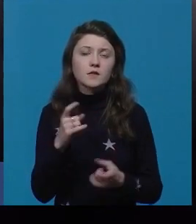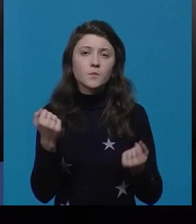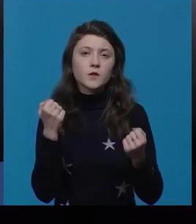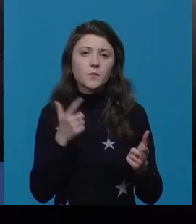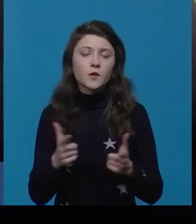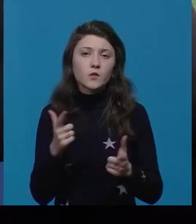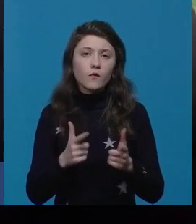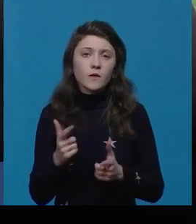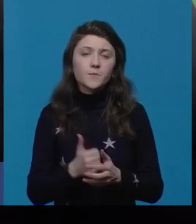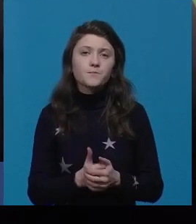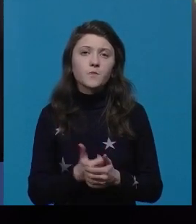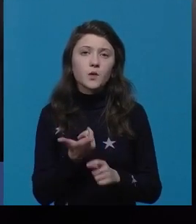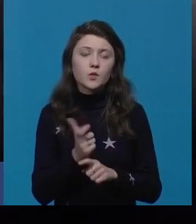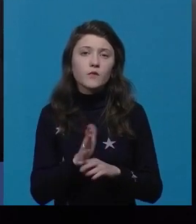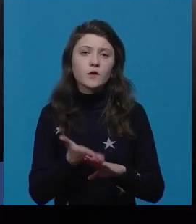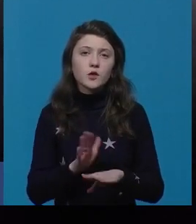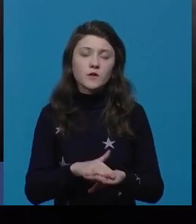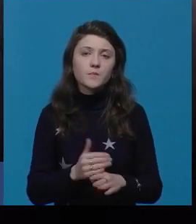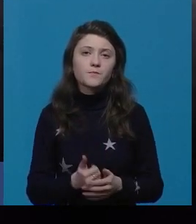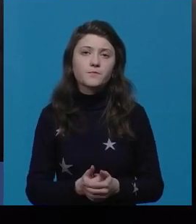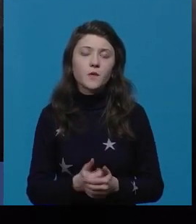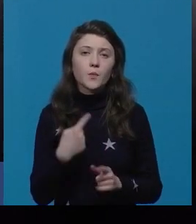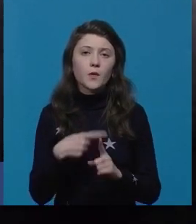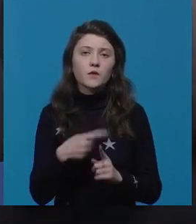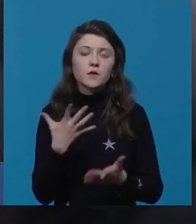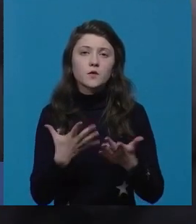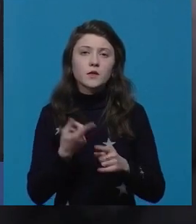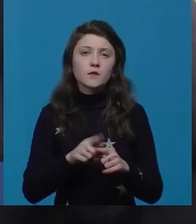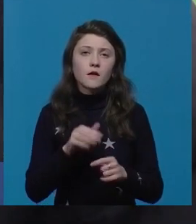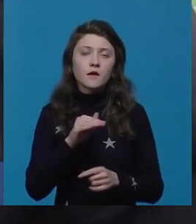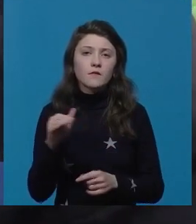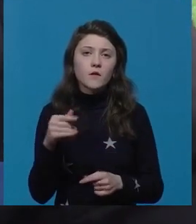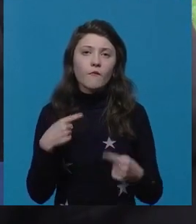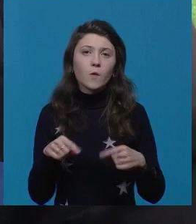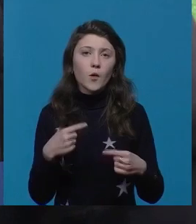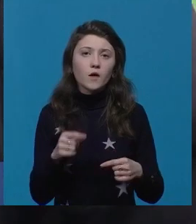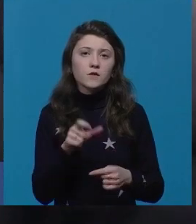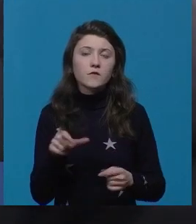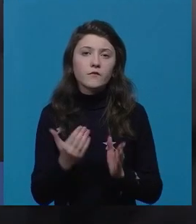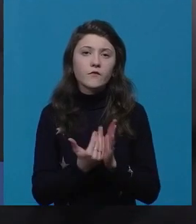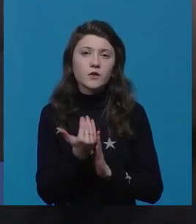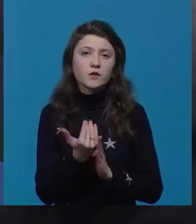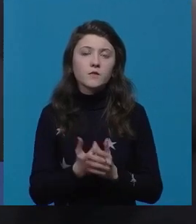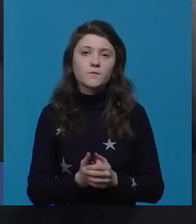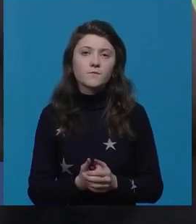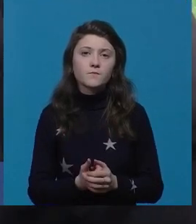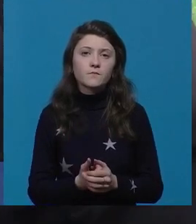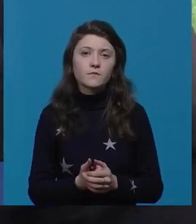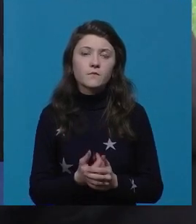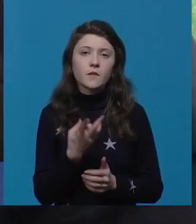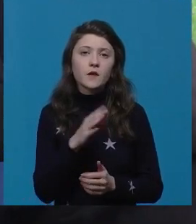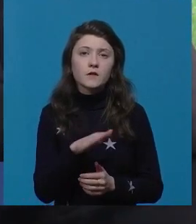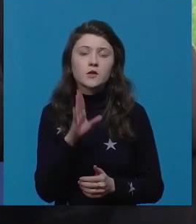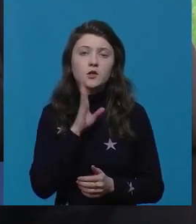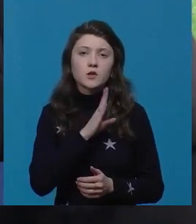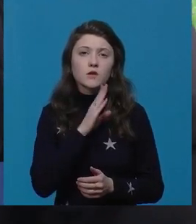вони досить важкі. І плюс, якщо це рівень футболістів вищий, не діти, не жінки, то